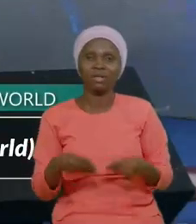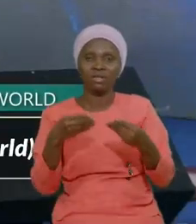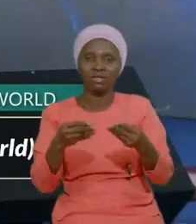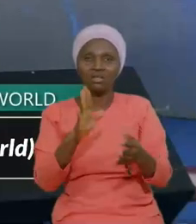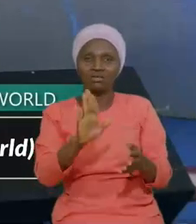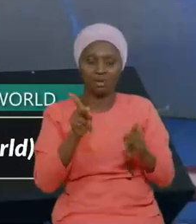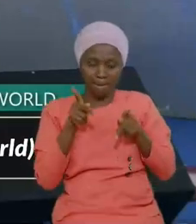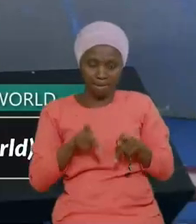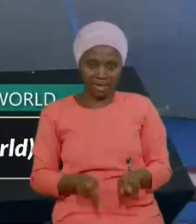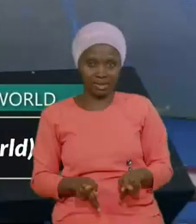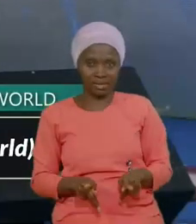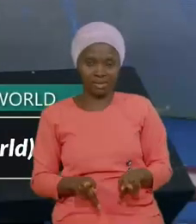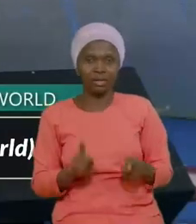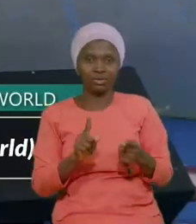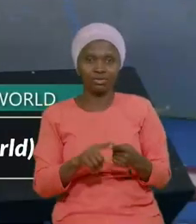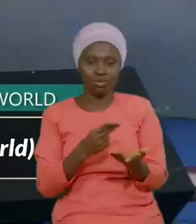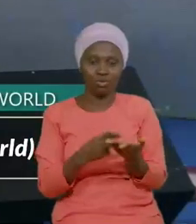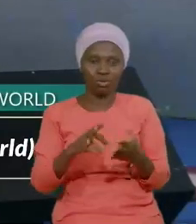Donne ton cœur à Christ.